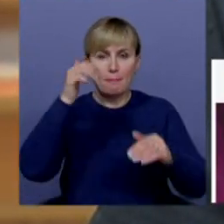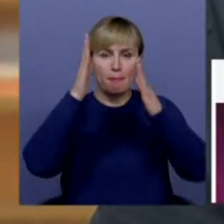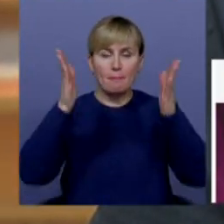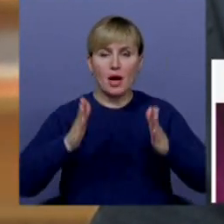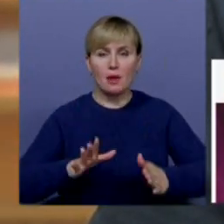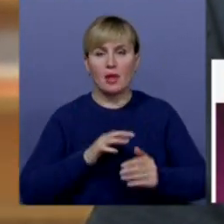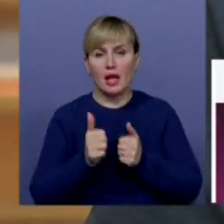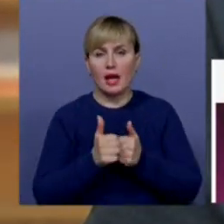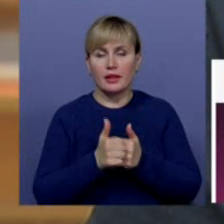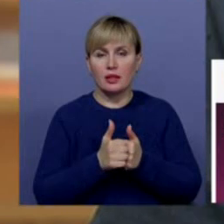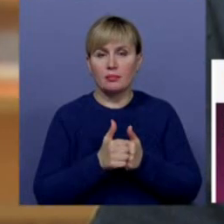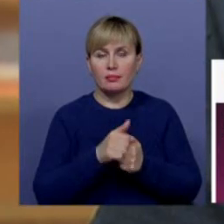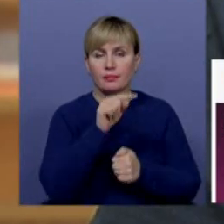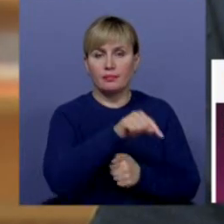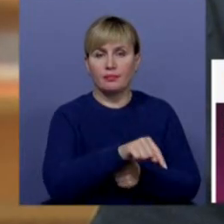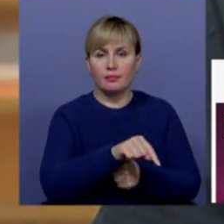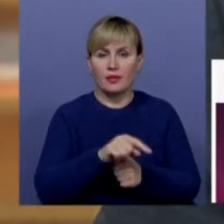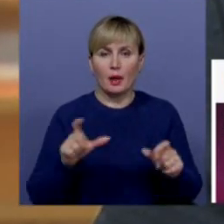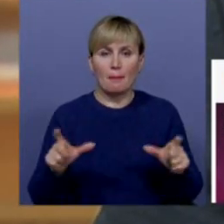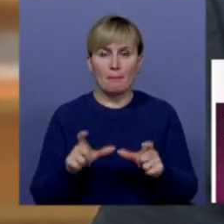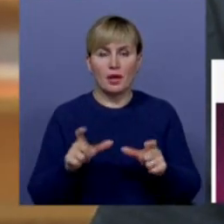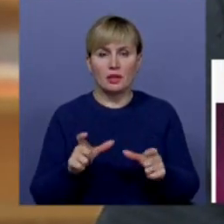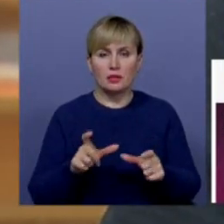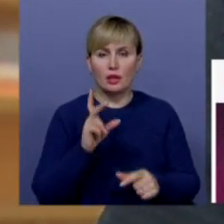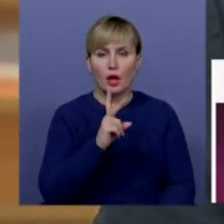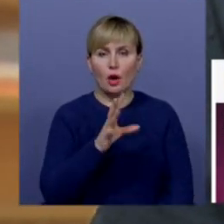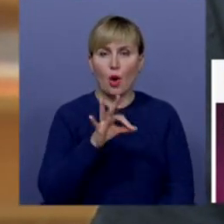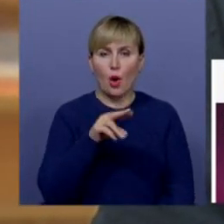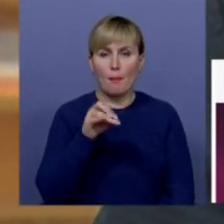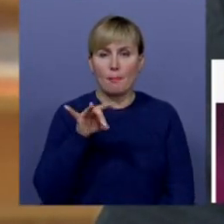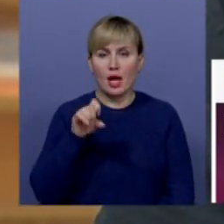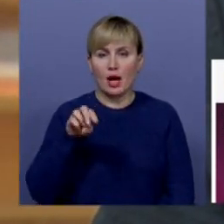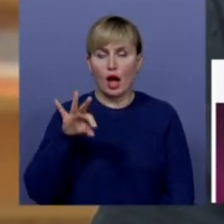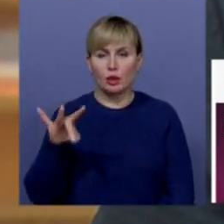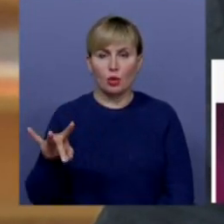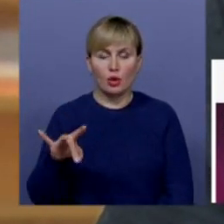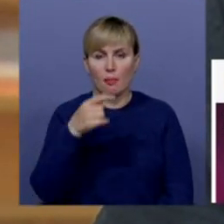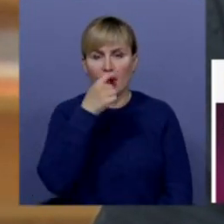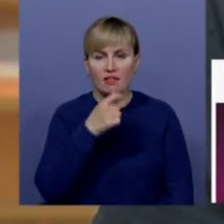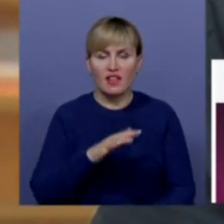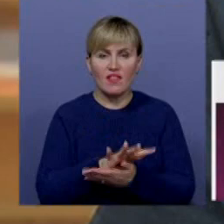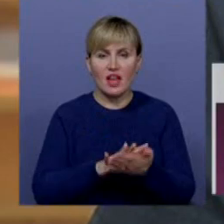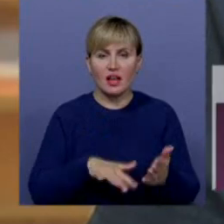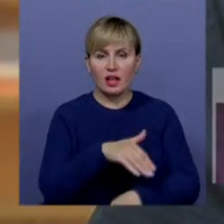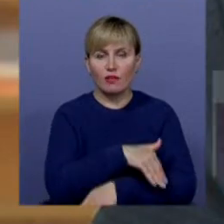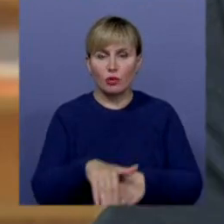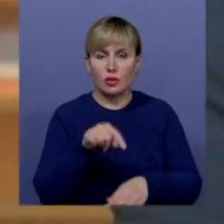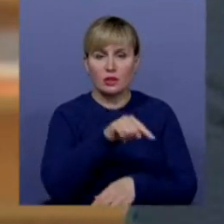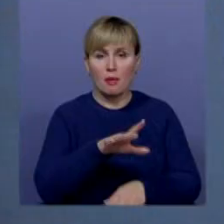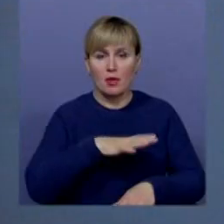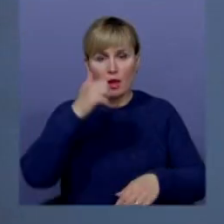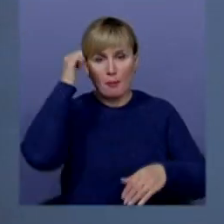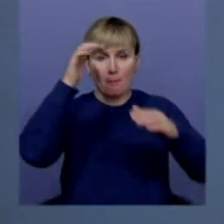это было рядом с магазином «Кооператор» тогда, это Панфилова Виноградова, там стоял памятник. Ну,